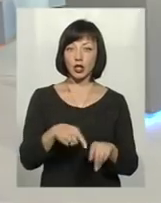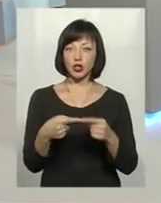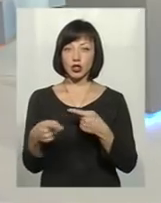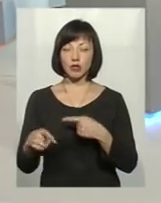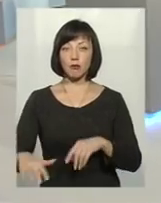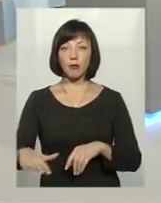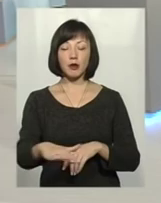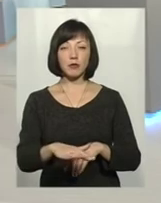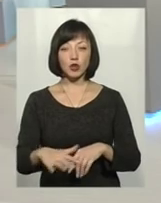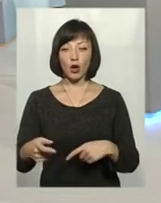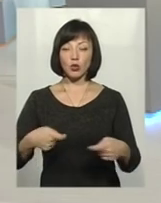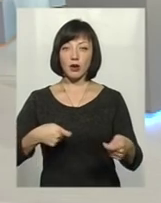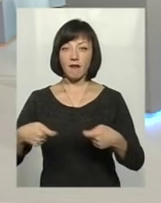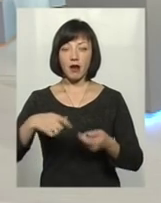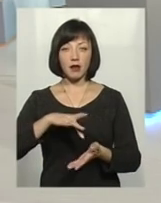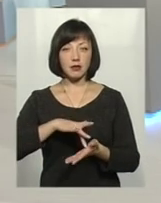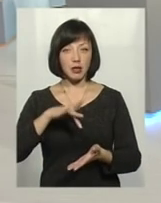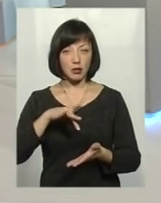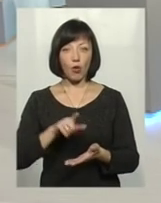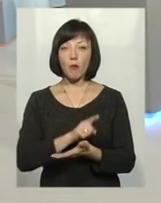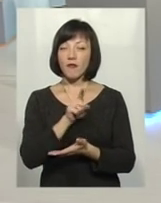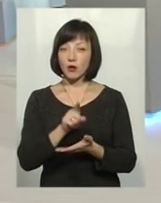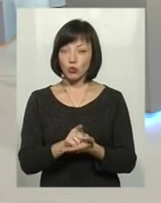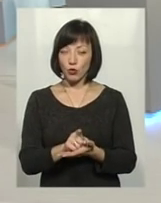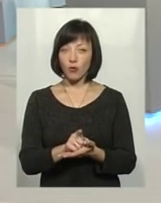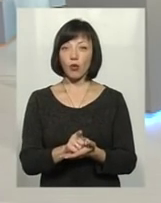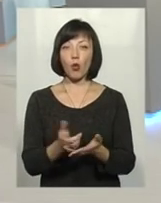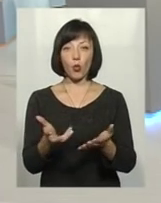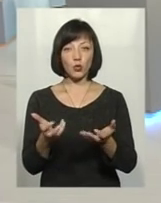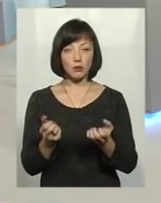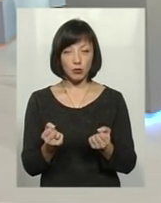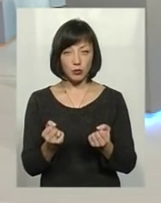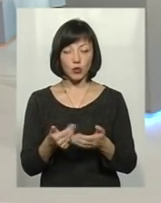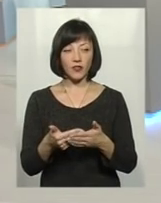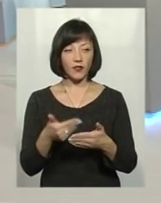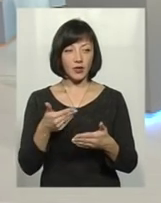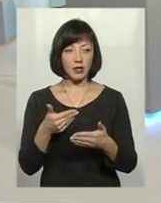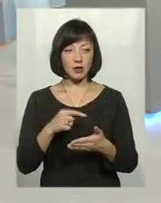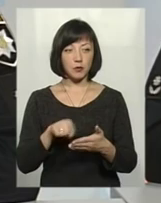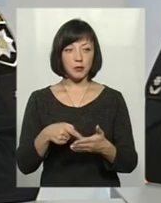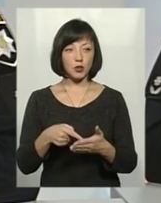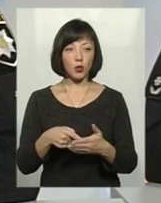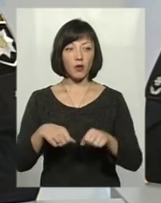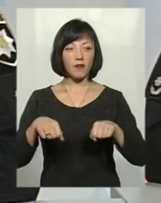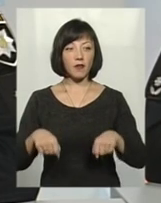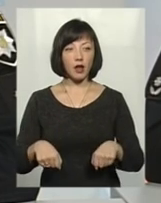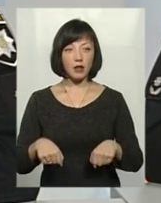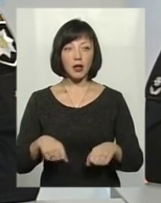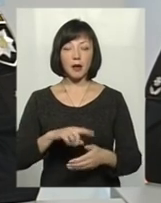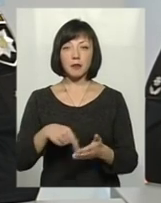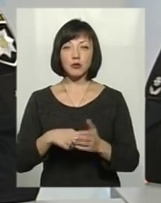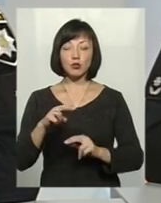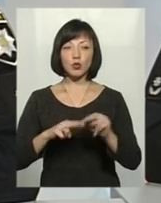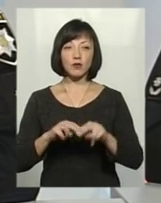приміщення, якийсь торговельний центр, в обов'язковому порядку вони отримують від міської влади містобудівні